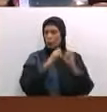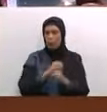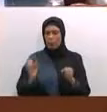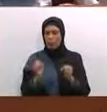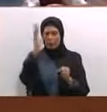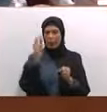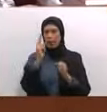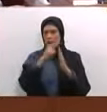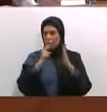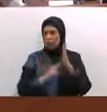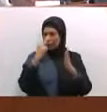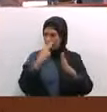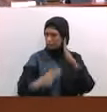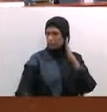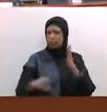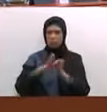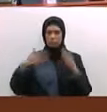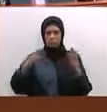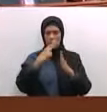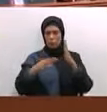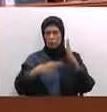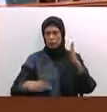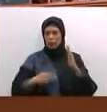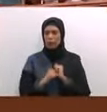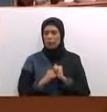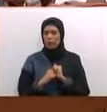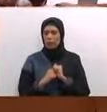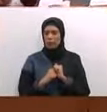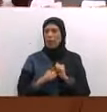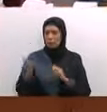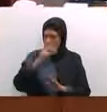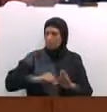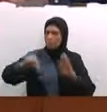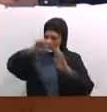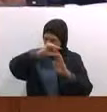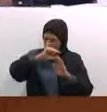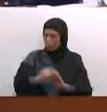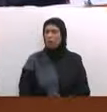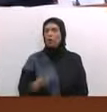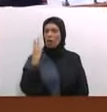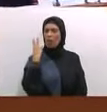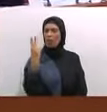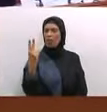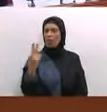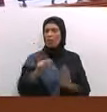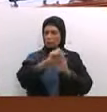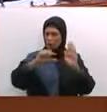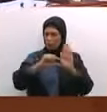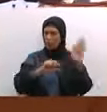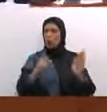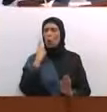التنفيذيه ان يكون عندنا موجود بيان سير العمل وخطط وبرامج اللي وضعتها السلطه